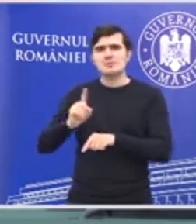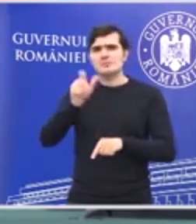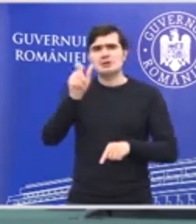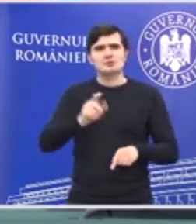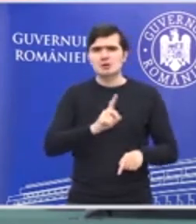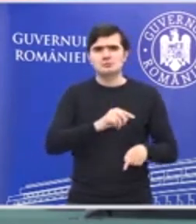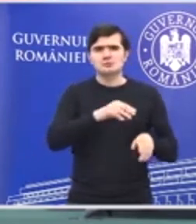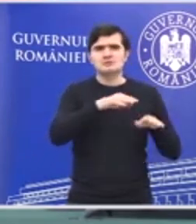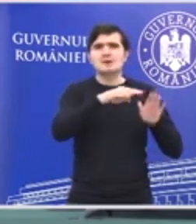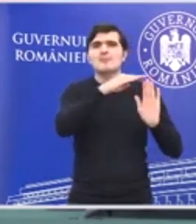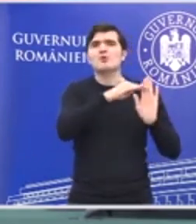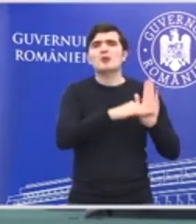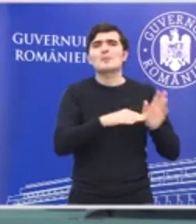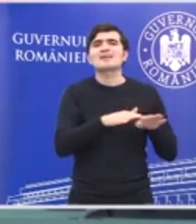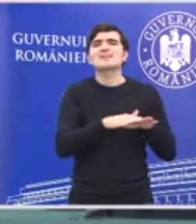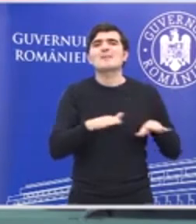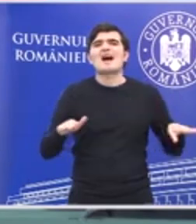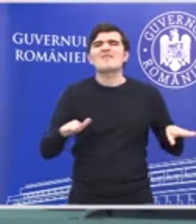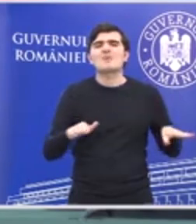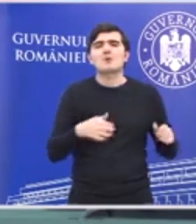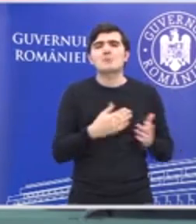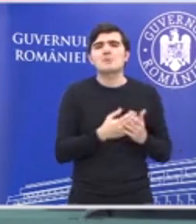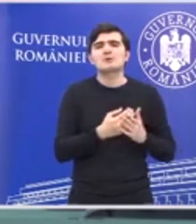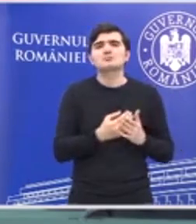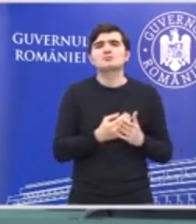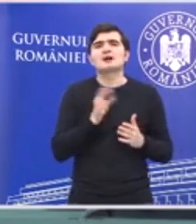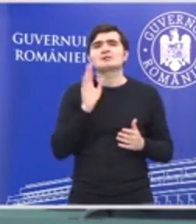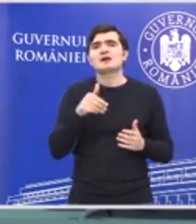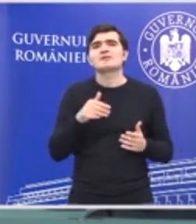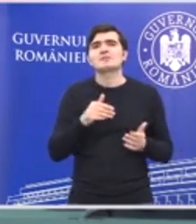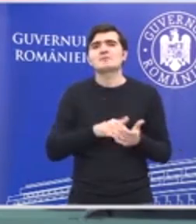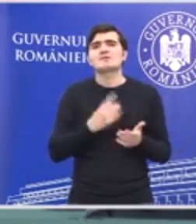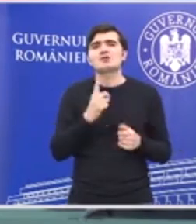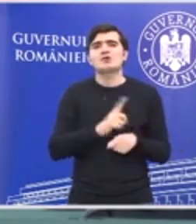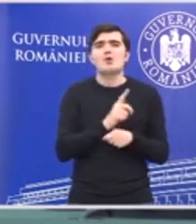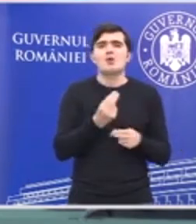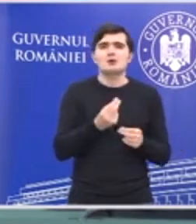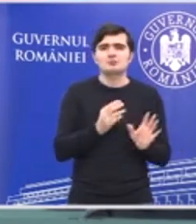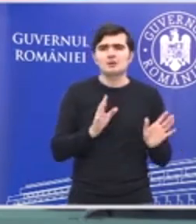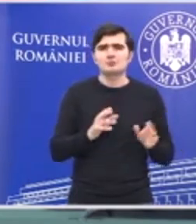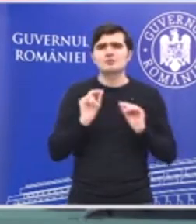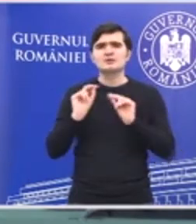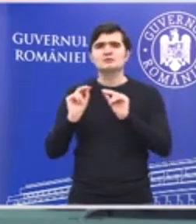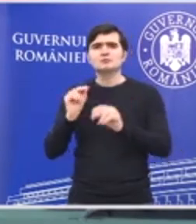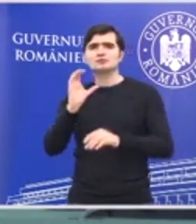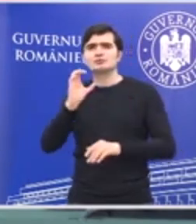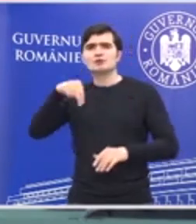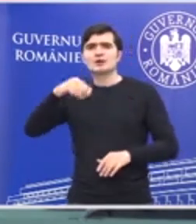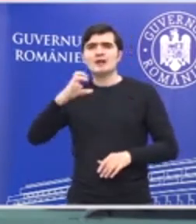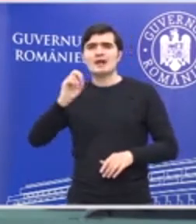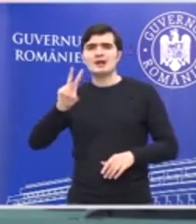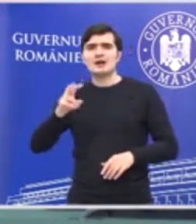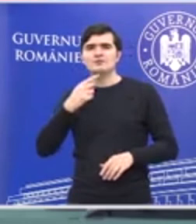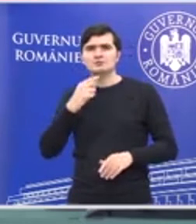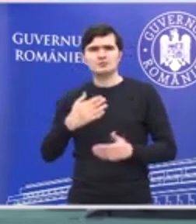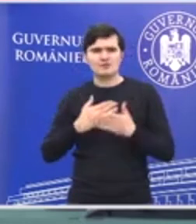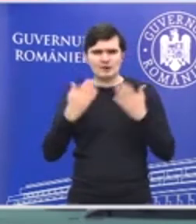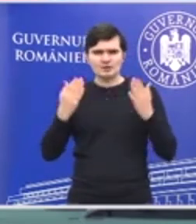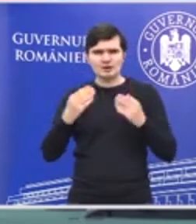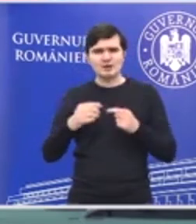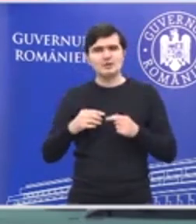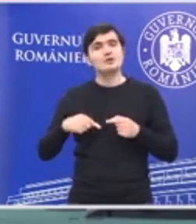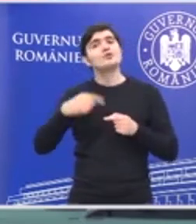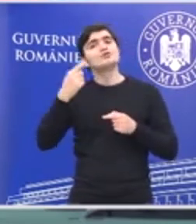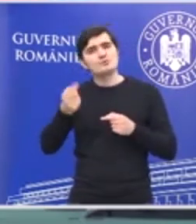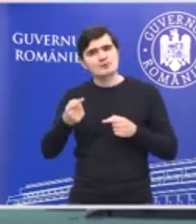de o anumită oră. Instrucțiunea elaborată de CNK precizează foarte clar că după ce